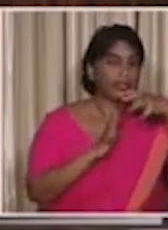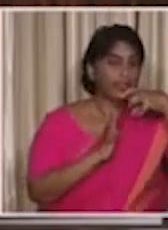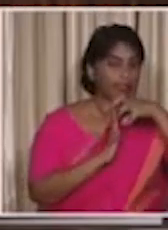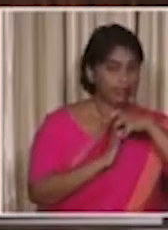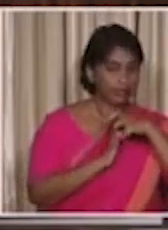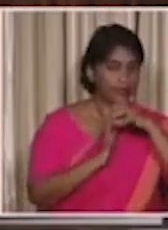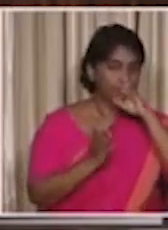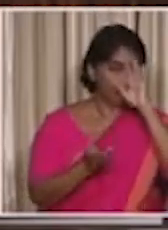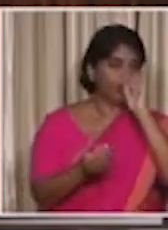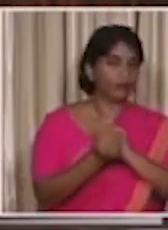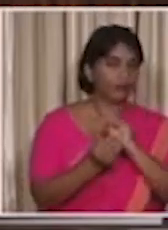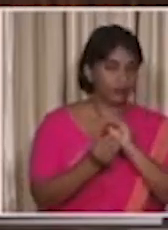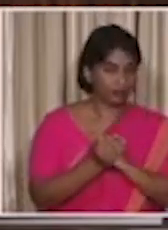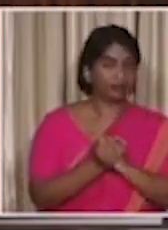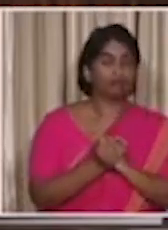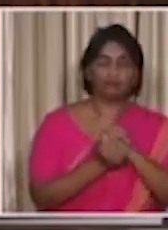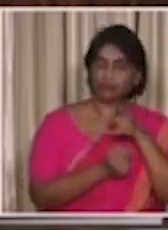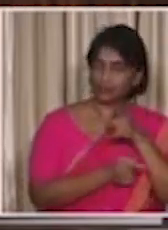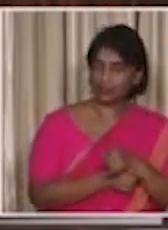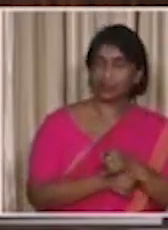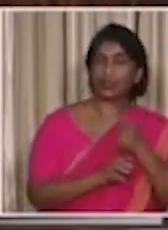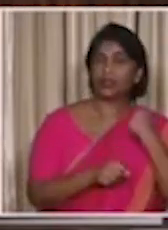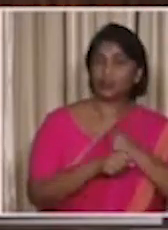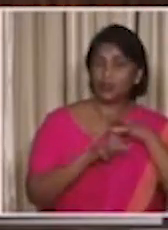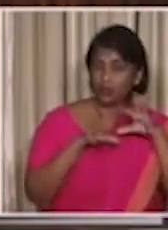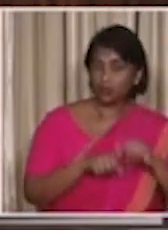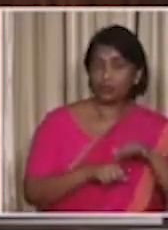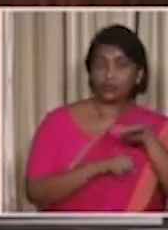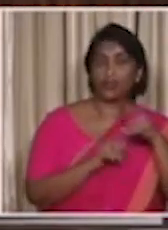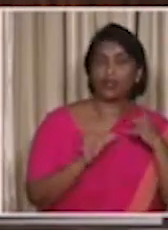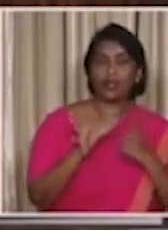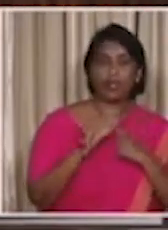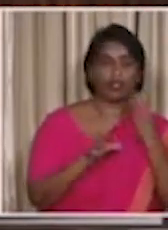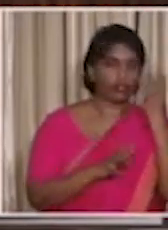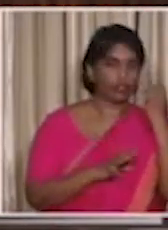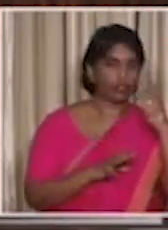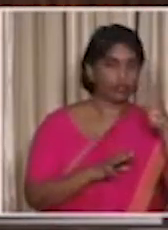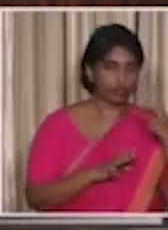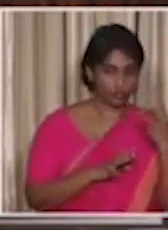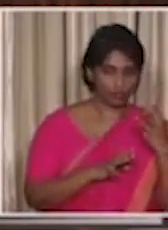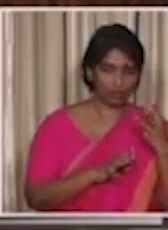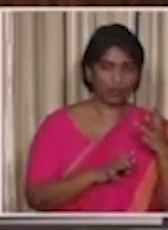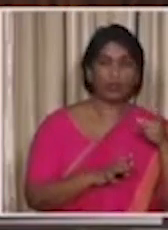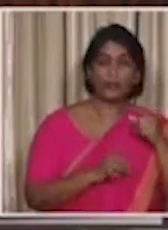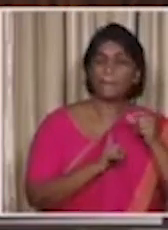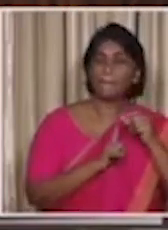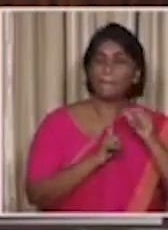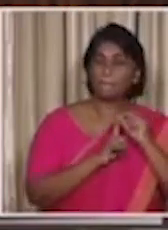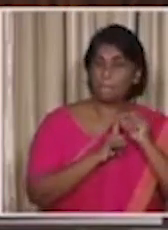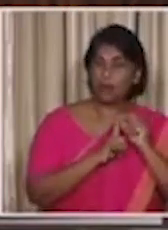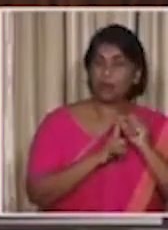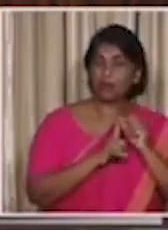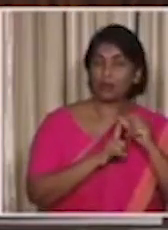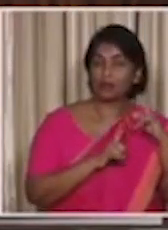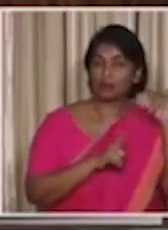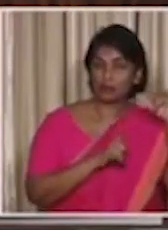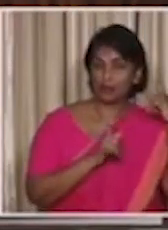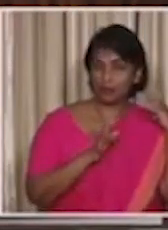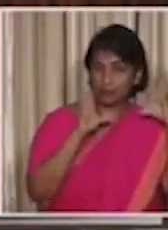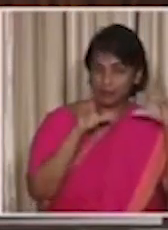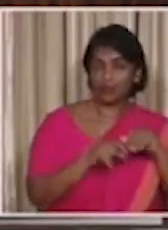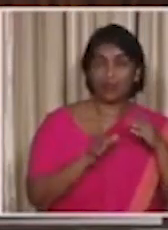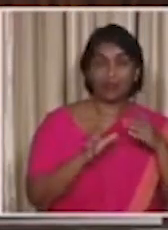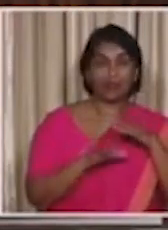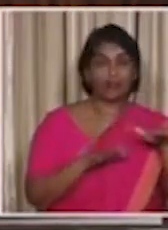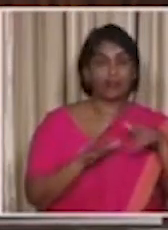ආරක්ෂක කඳවුර ඇතුළුව රජය සතු ඉඩම් ප්‍රමාණය අක්කර 3300යි. පලාලි කඳවුර වෙනුවෙන් පවරාගෙන ඇති ඉඩම්